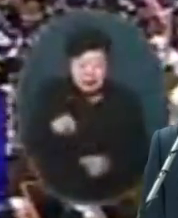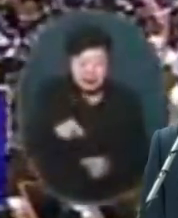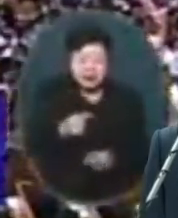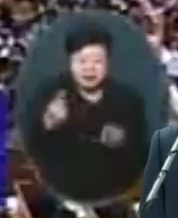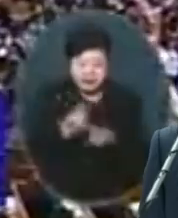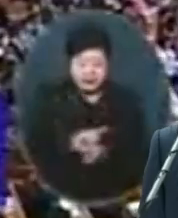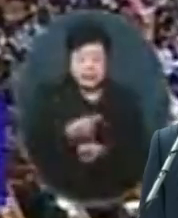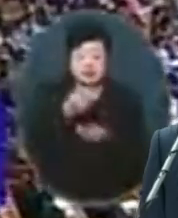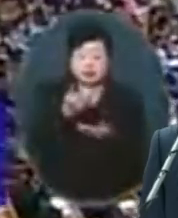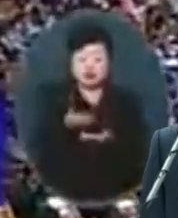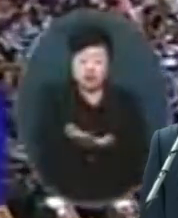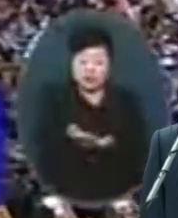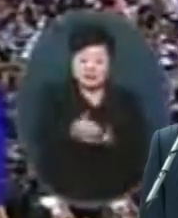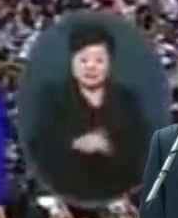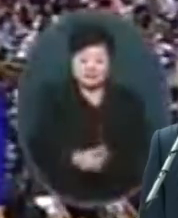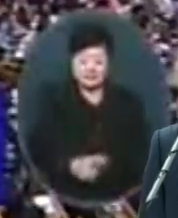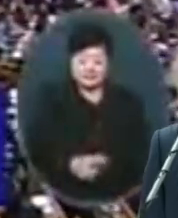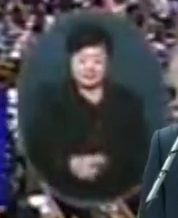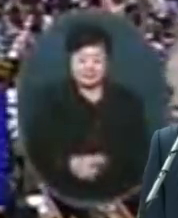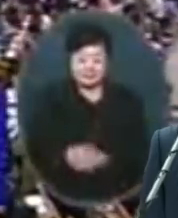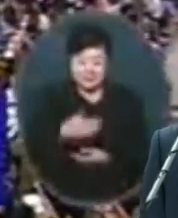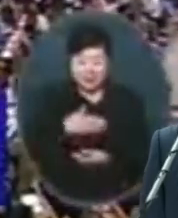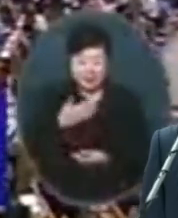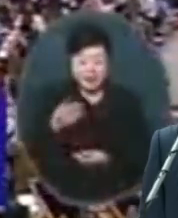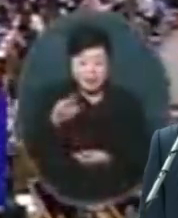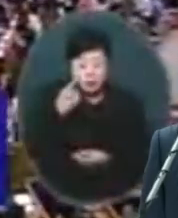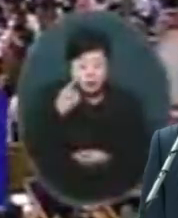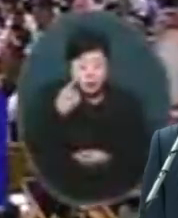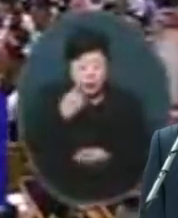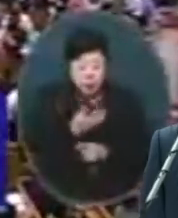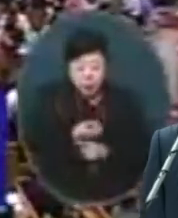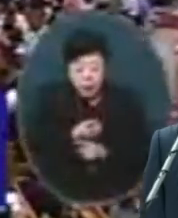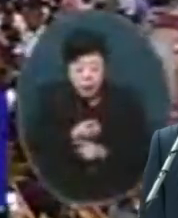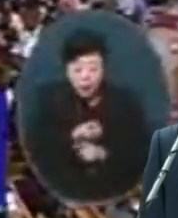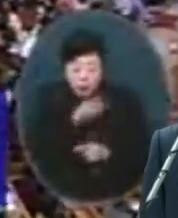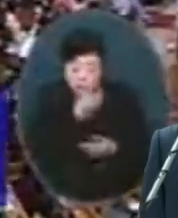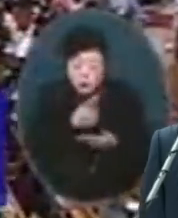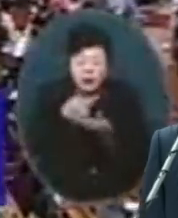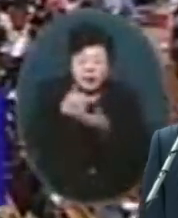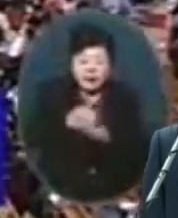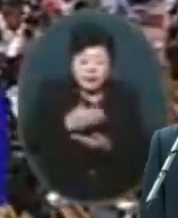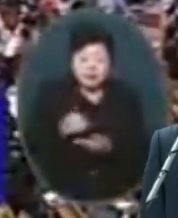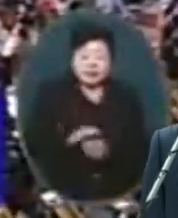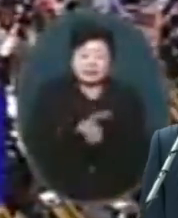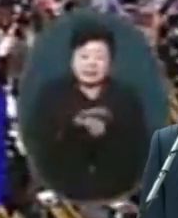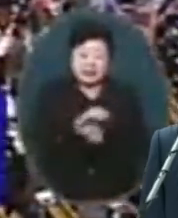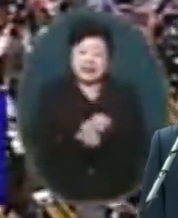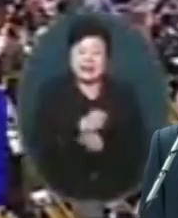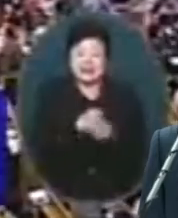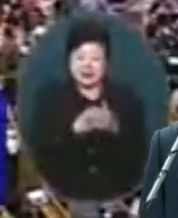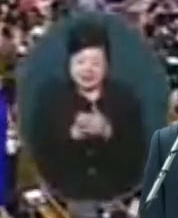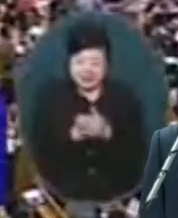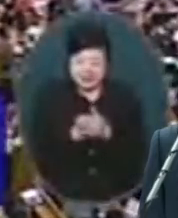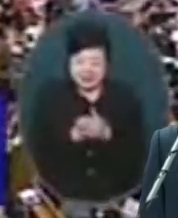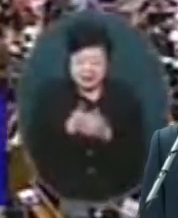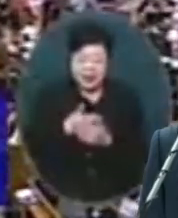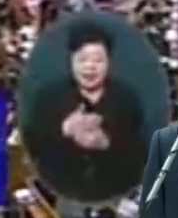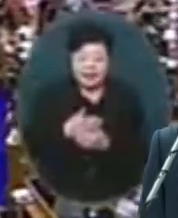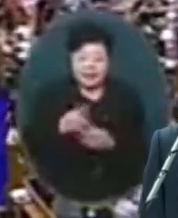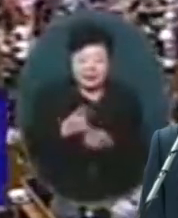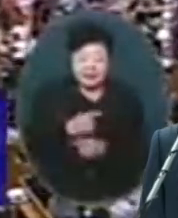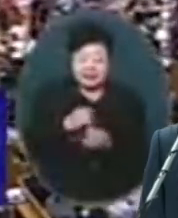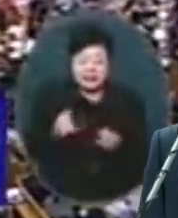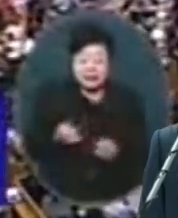스바를 너를 대신하여 주었노라. 내가 내 눈에 보배롭게 존귀하여 내가 너를 사랑하였은즉 내가 내